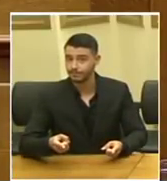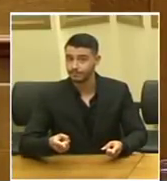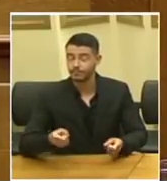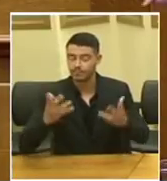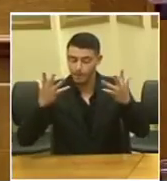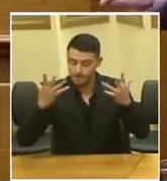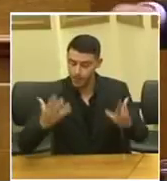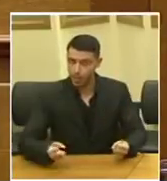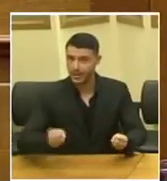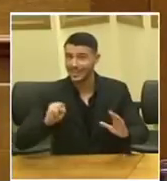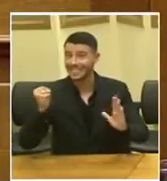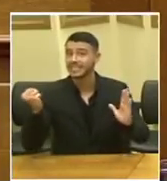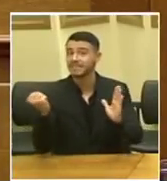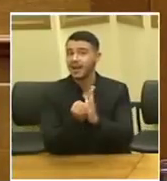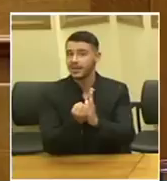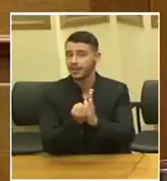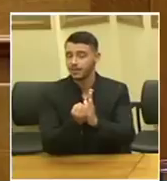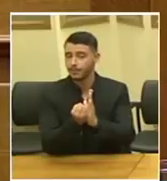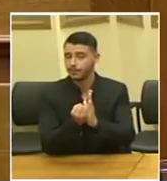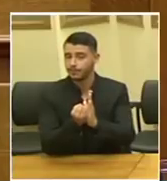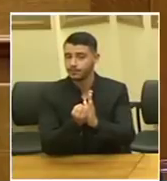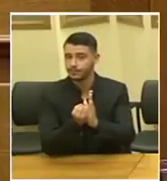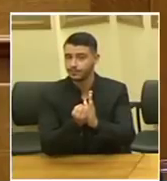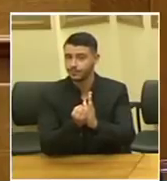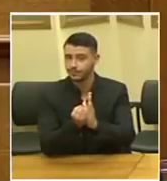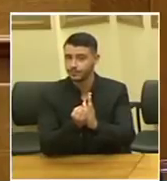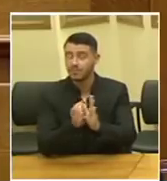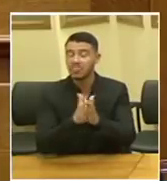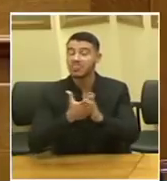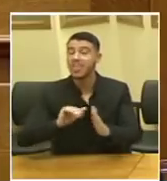και σφραγίζουμε μέχρι και σήμερα, που είναι διαβατήρια που λένε